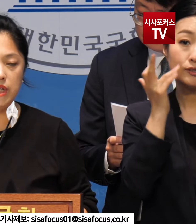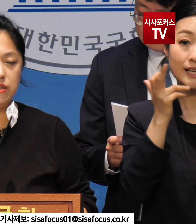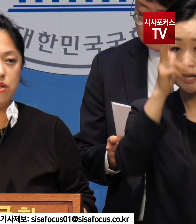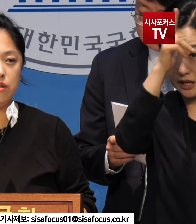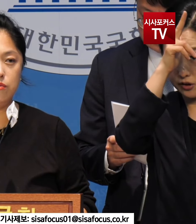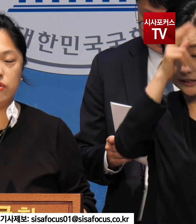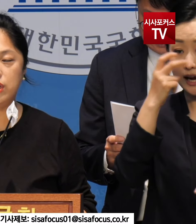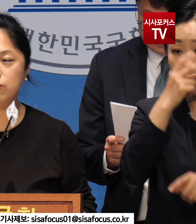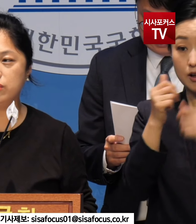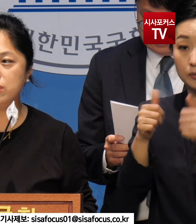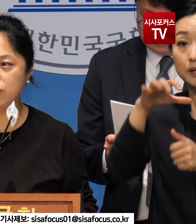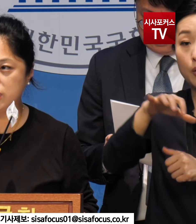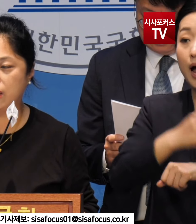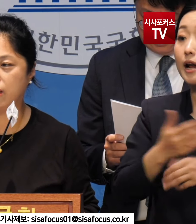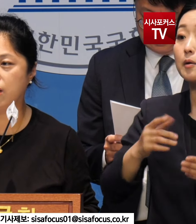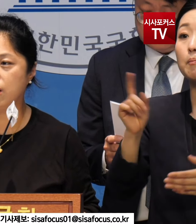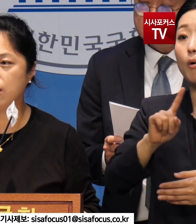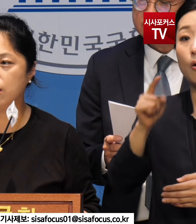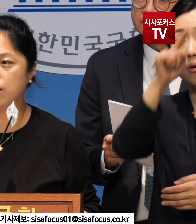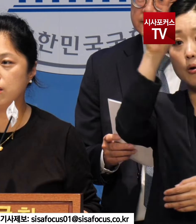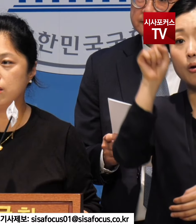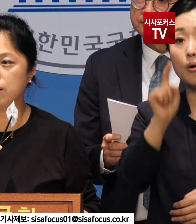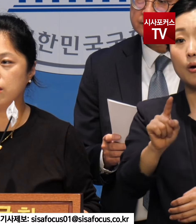경찰청, 검찰청에서는 무엇을 하고 있는 건지